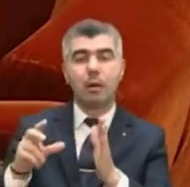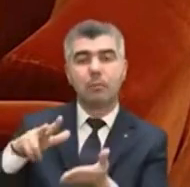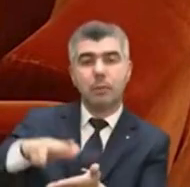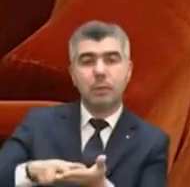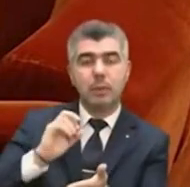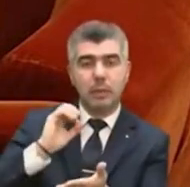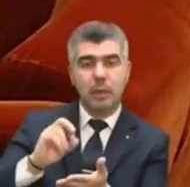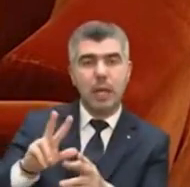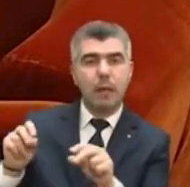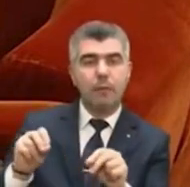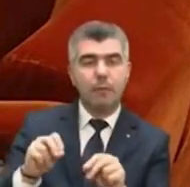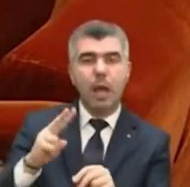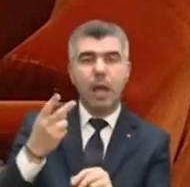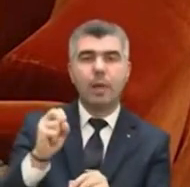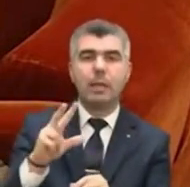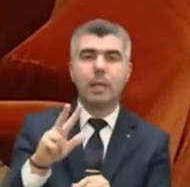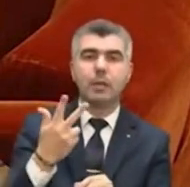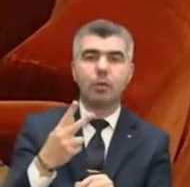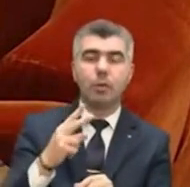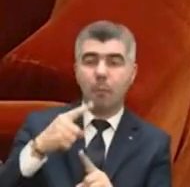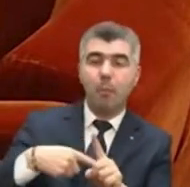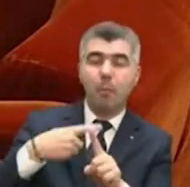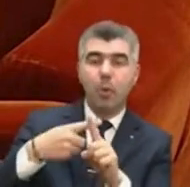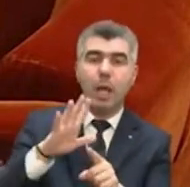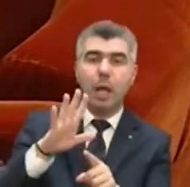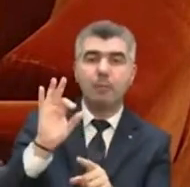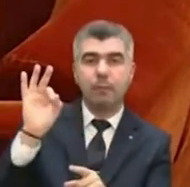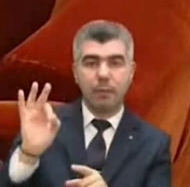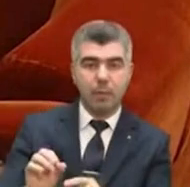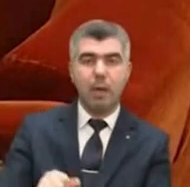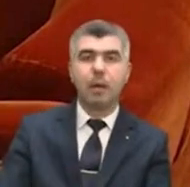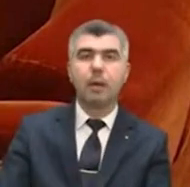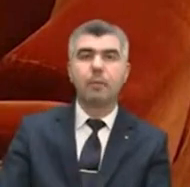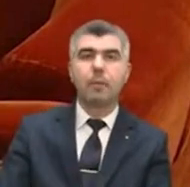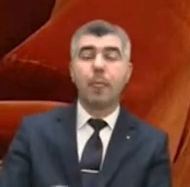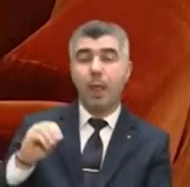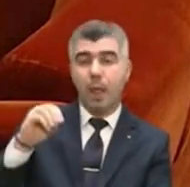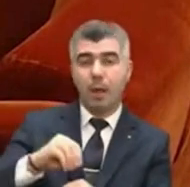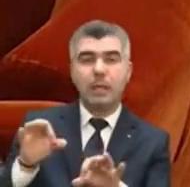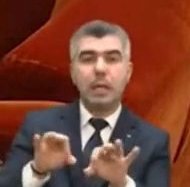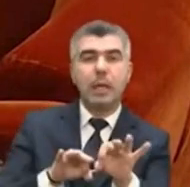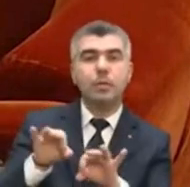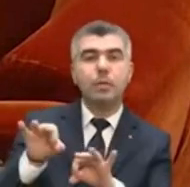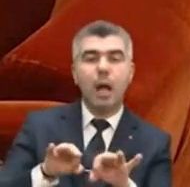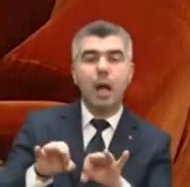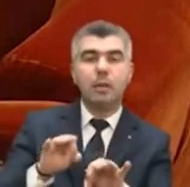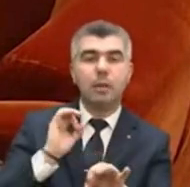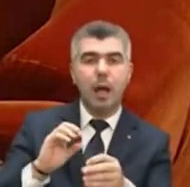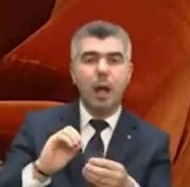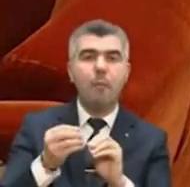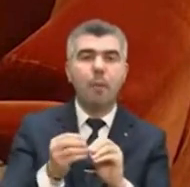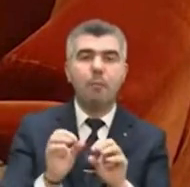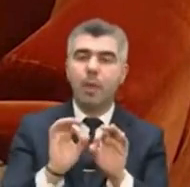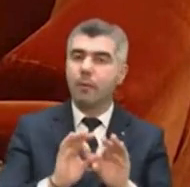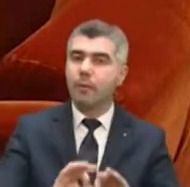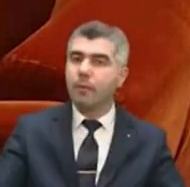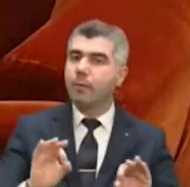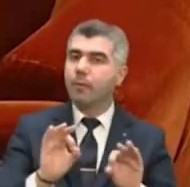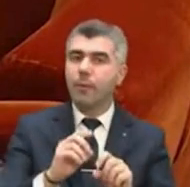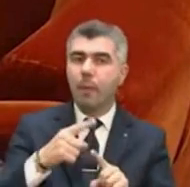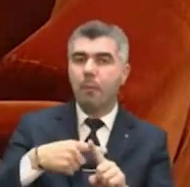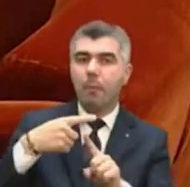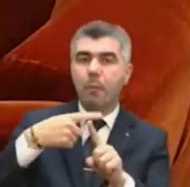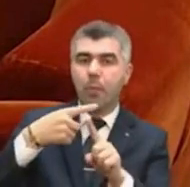للمناسبة في سنة 23، أي بزيادة تفوق 50%. ما بخصوص إجراءات المتخذة باش نتفاديوا المشاكل ديال ارتفاع